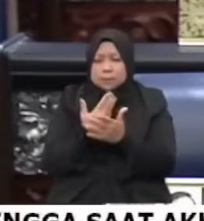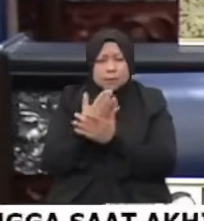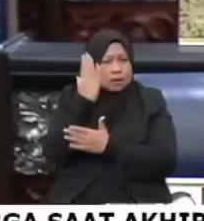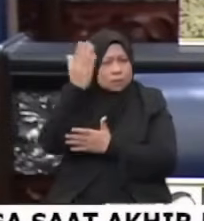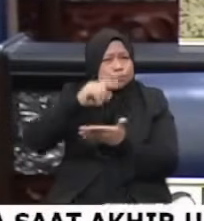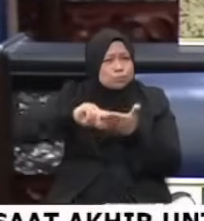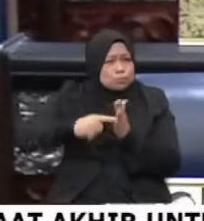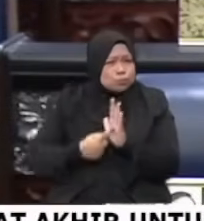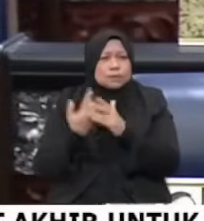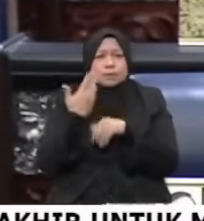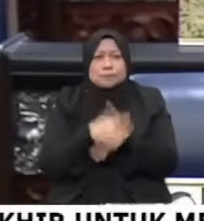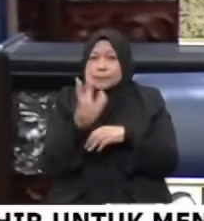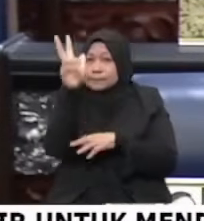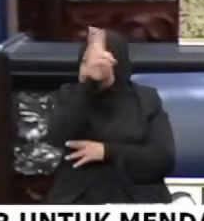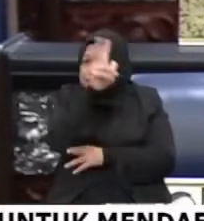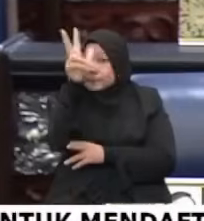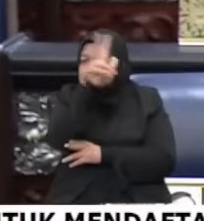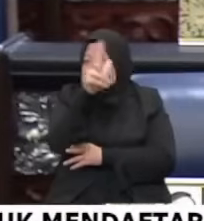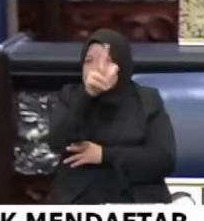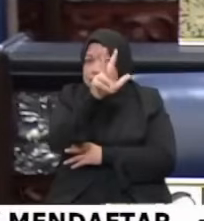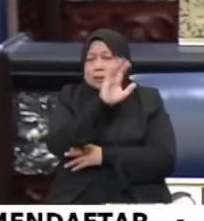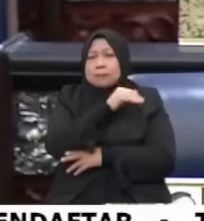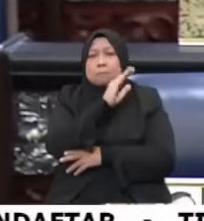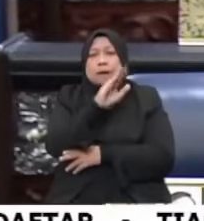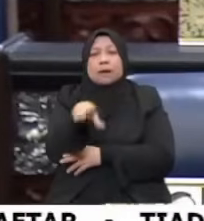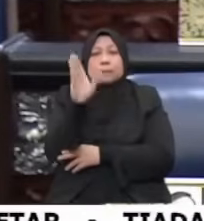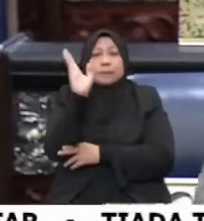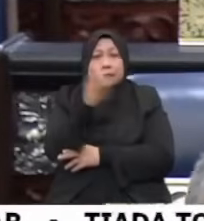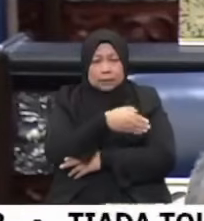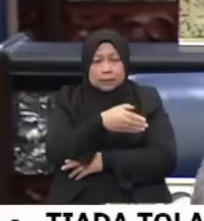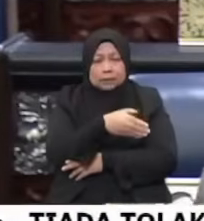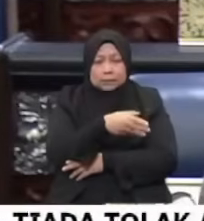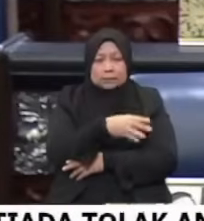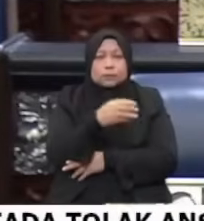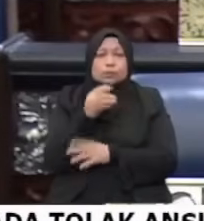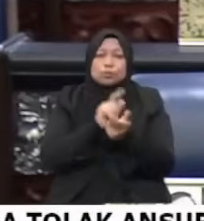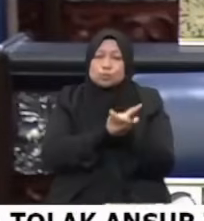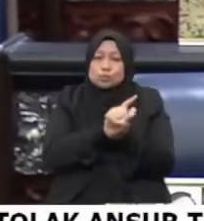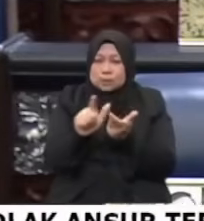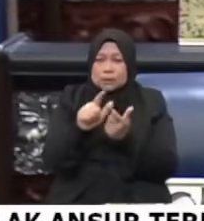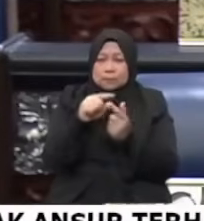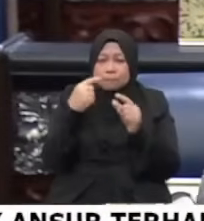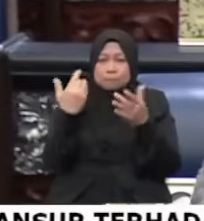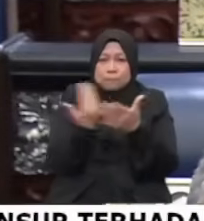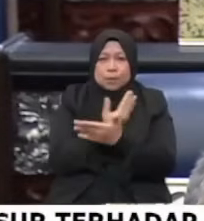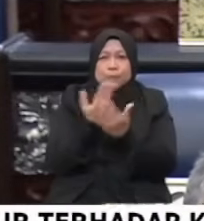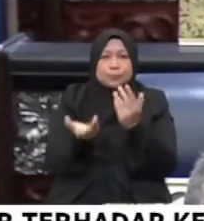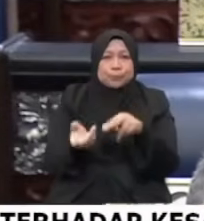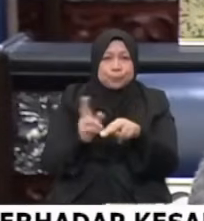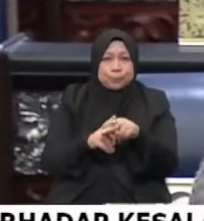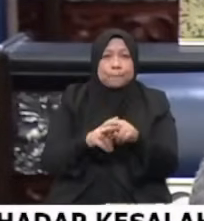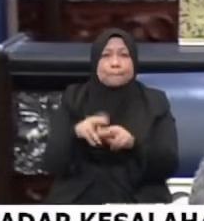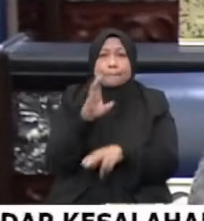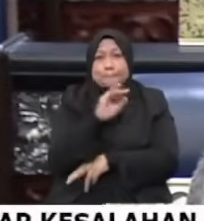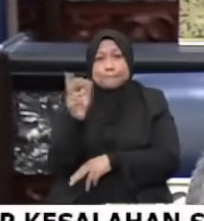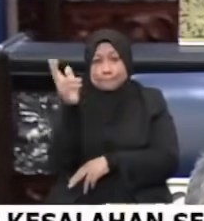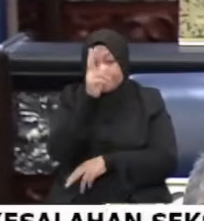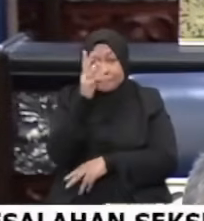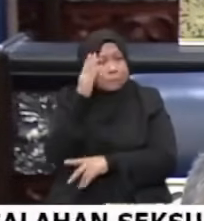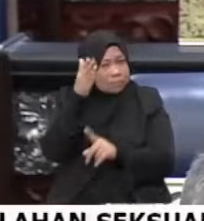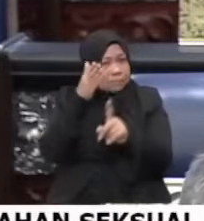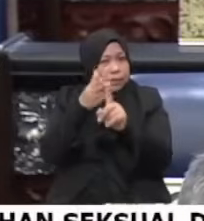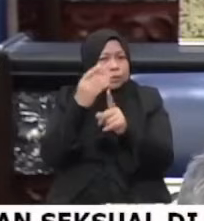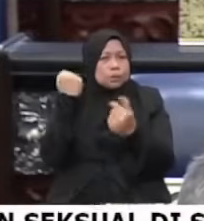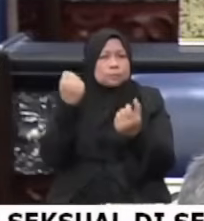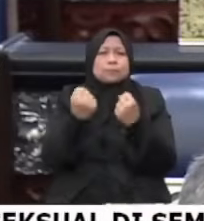bermula selepas kerajaan menarik balik pembekuan kelulusan kuota baru Selain itu kerajaan juga bertekat